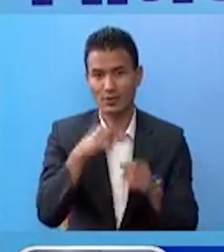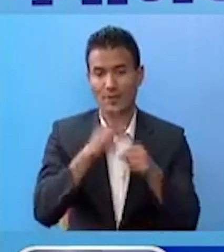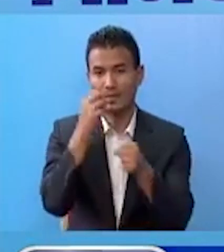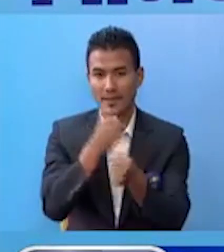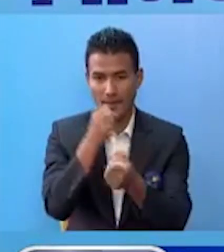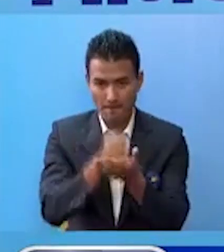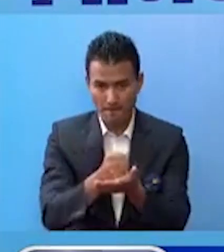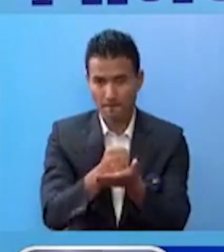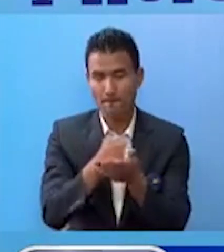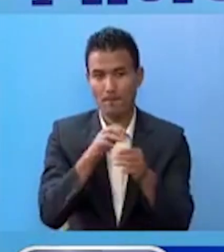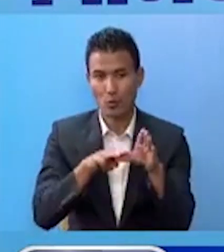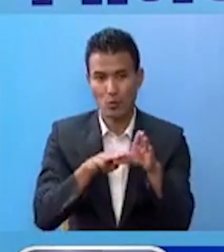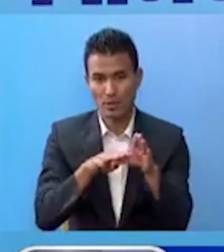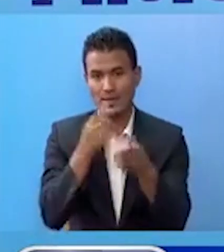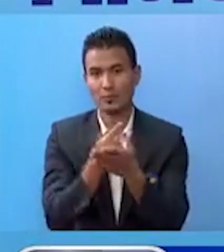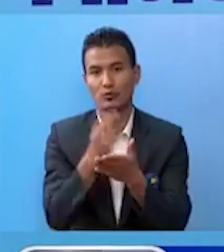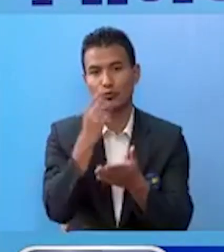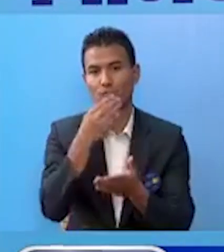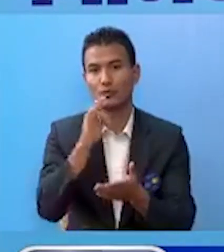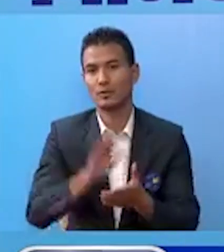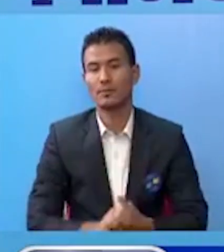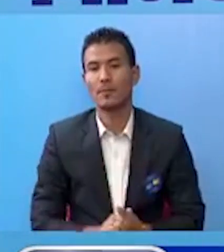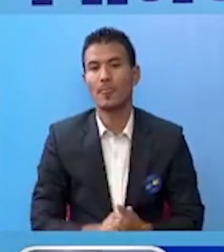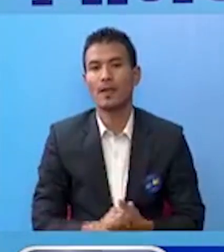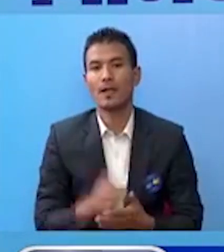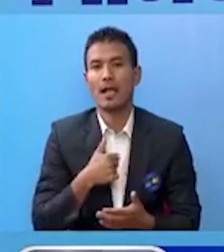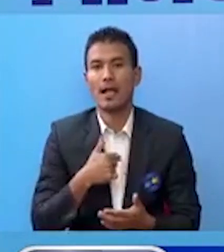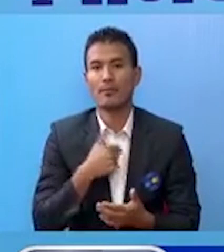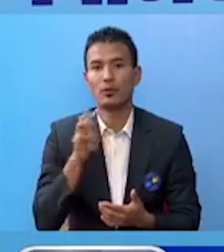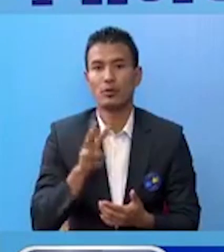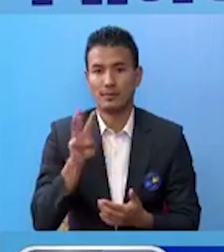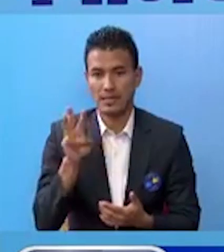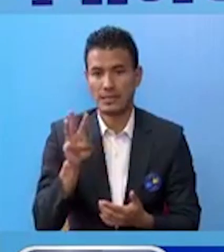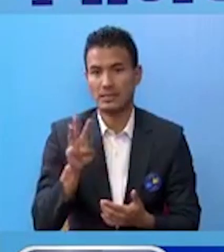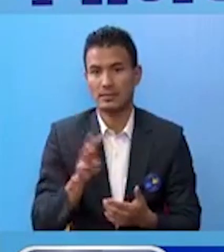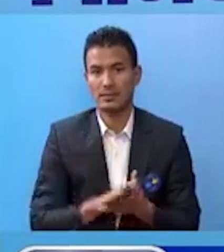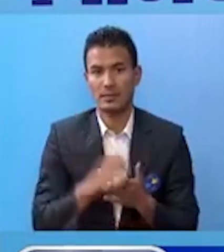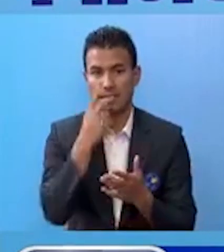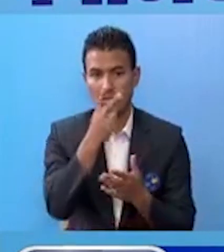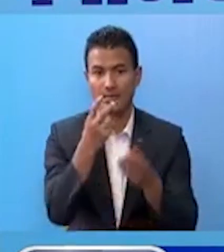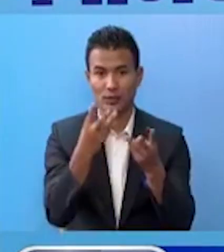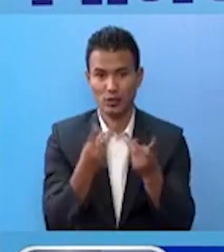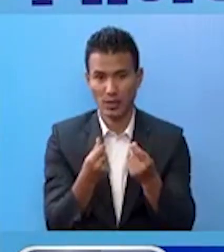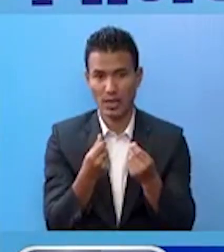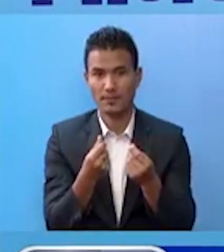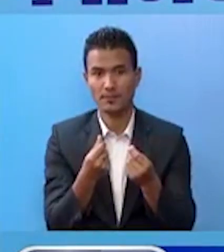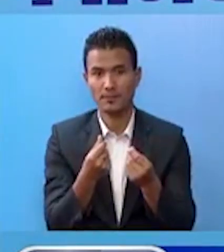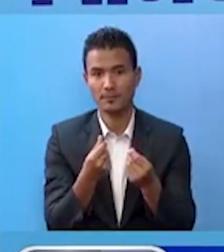रामेछाप, महोत्तरी र काठमाडौँको हुनुहुन्छ। र हाम्रो वेबसाइट हेर्नेको संख्या